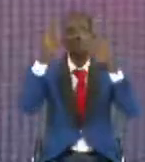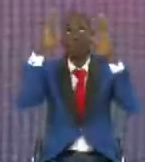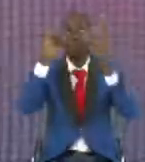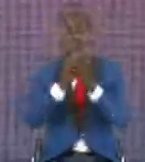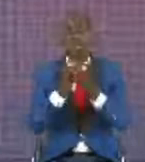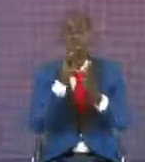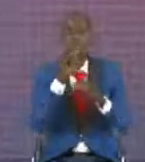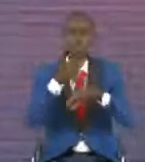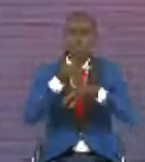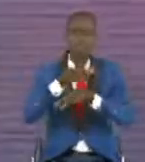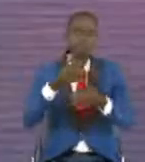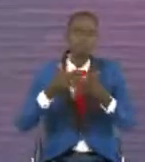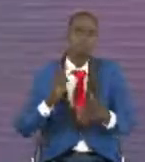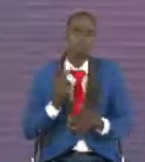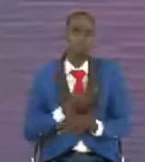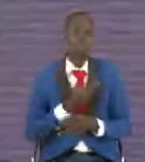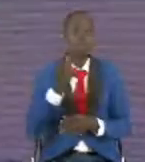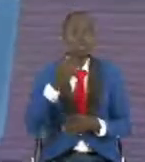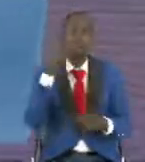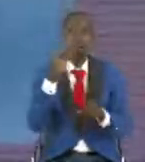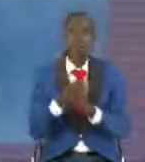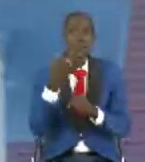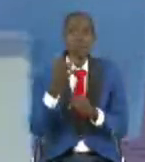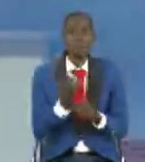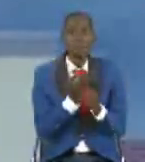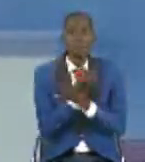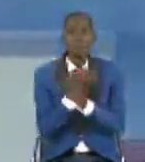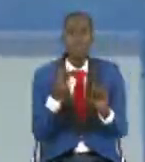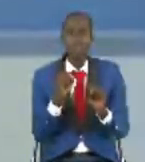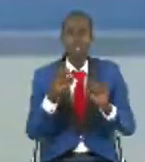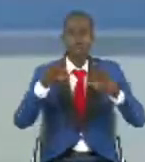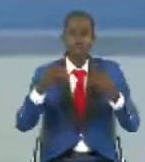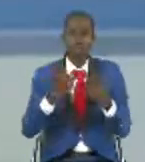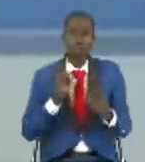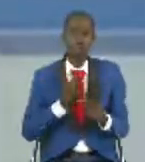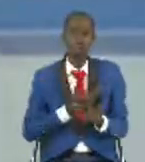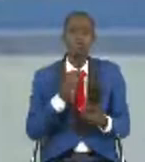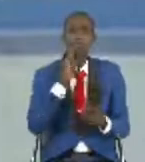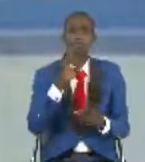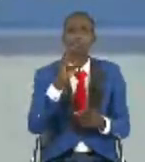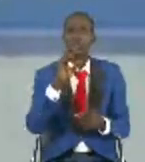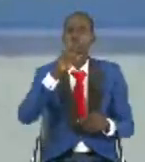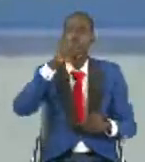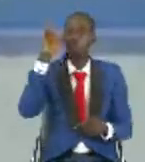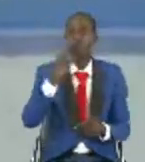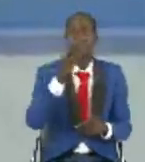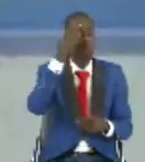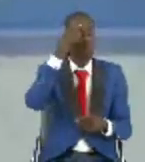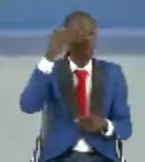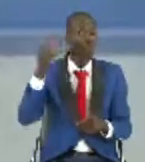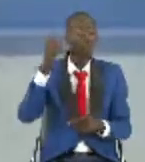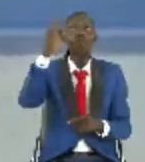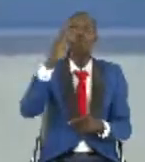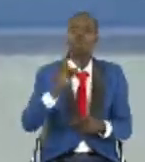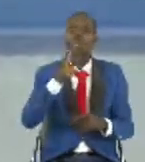a été de cesser l'espérance qui nous est proposée. L'espérance, la promesse qu'il nous a faite est sûre certaine, parce que Dieu est plus